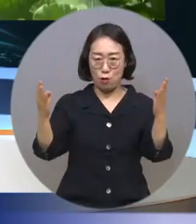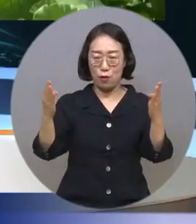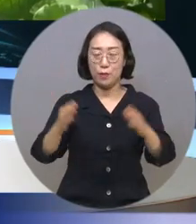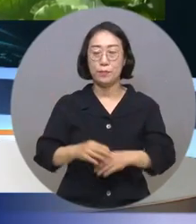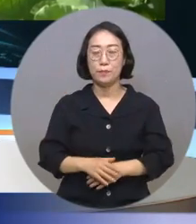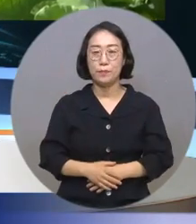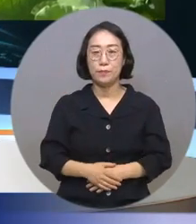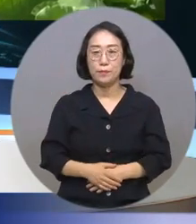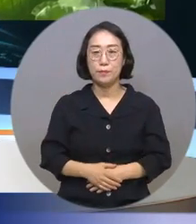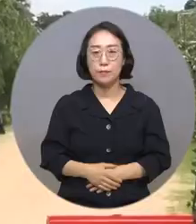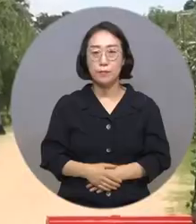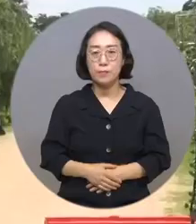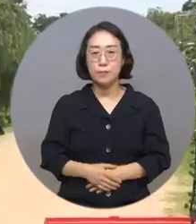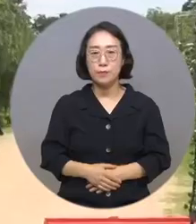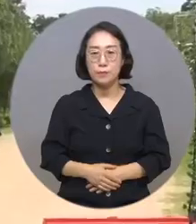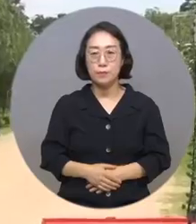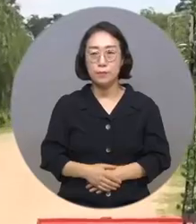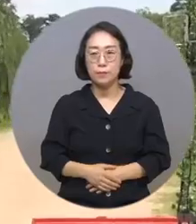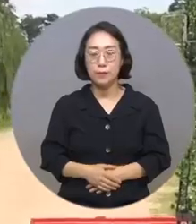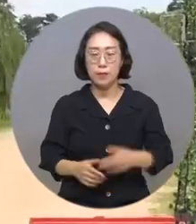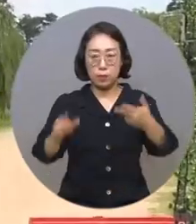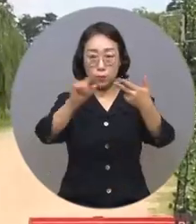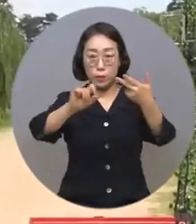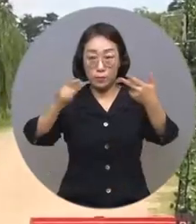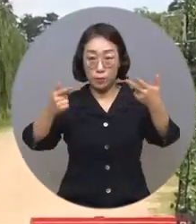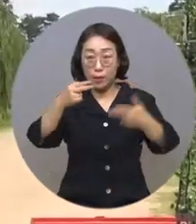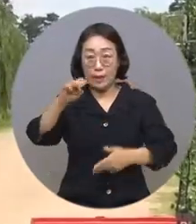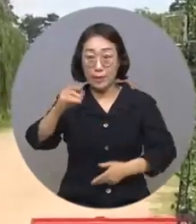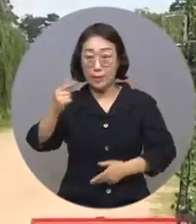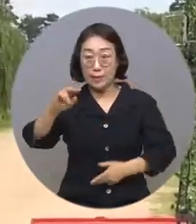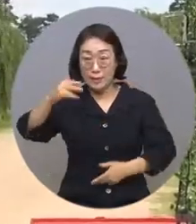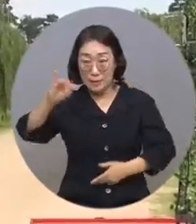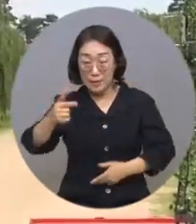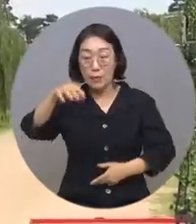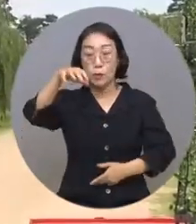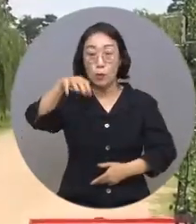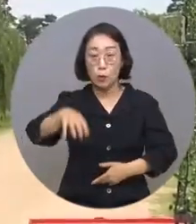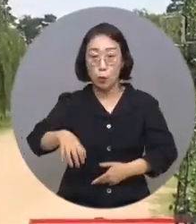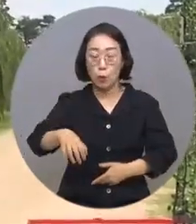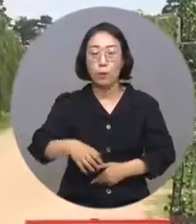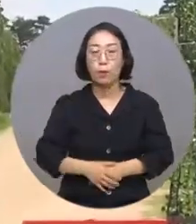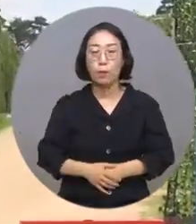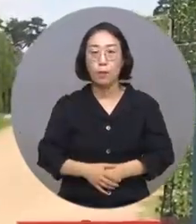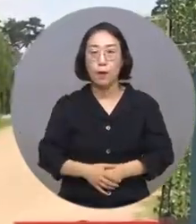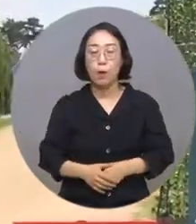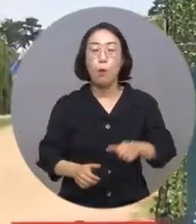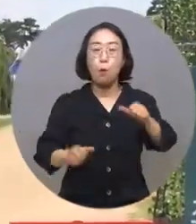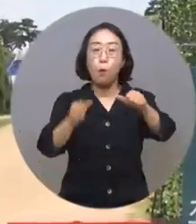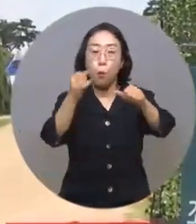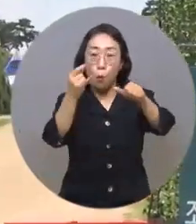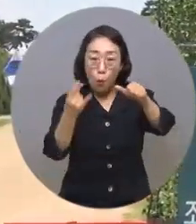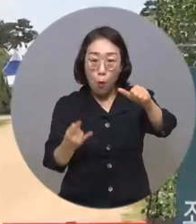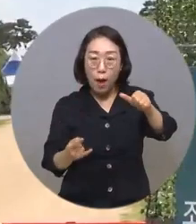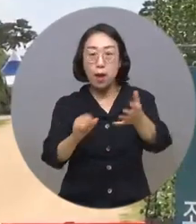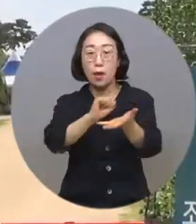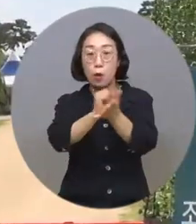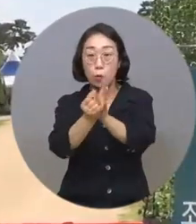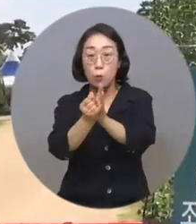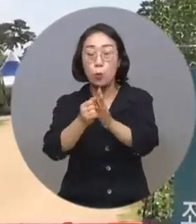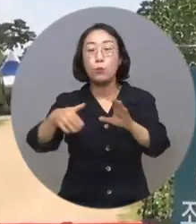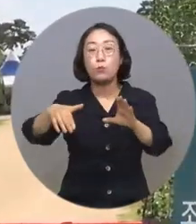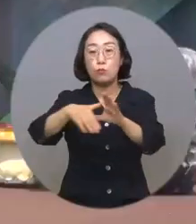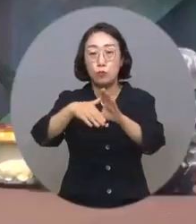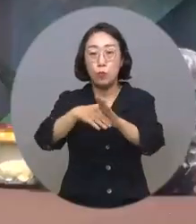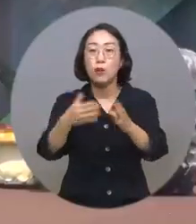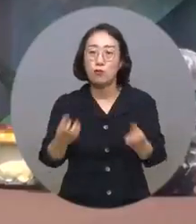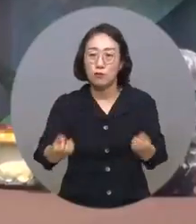기자입니다. 지난 16일 당진시 합덕제에서 제5회 합덕제 연호 문화축제가